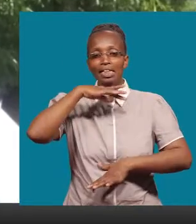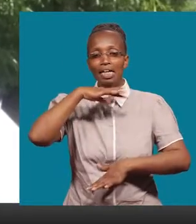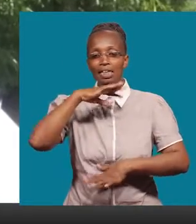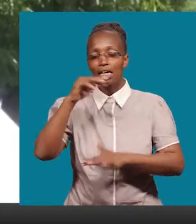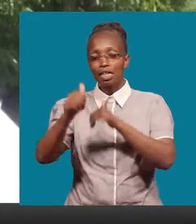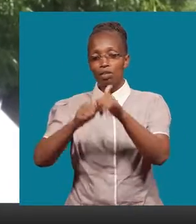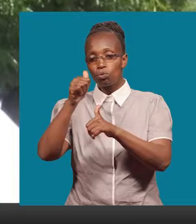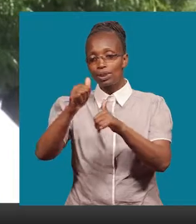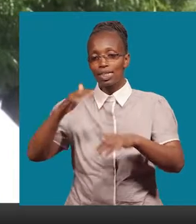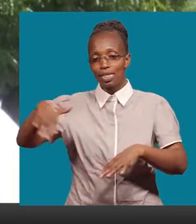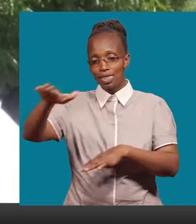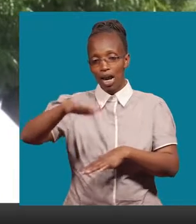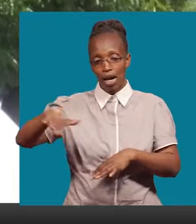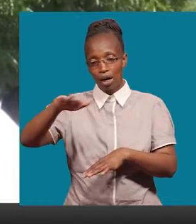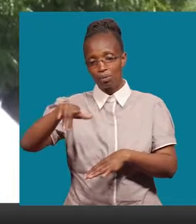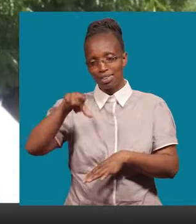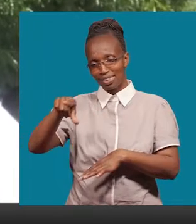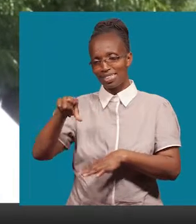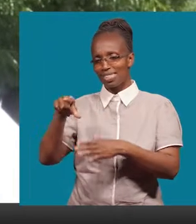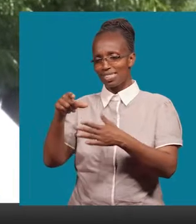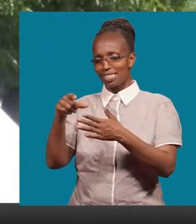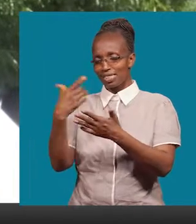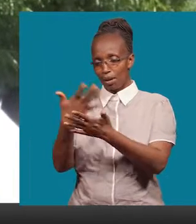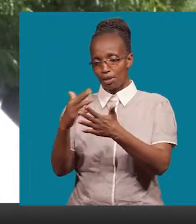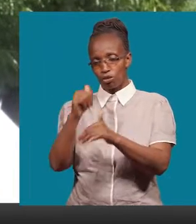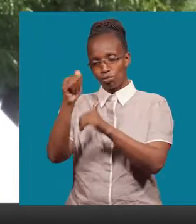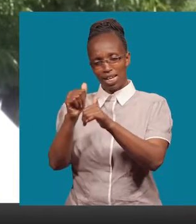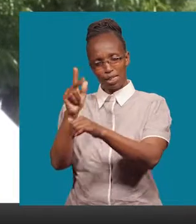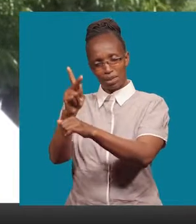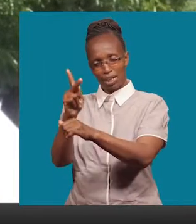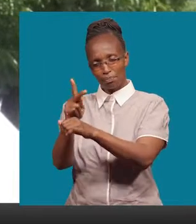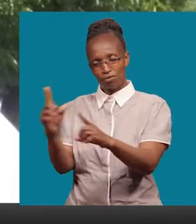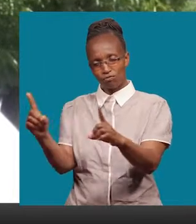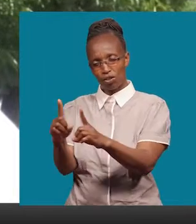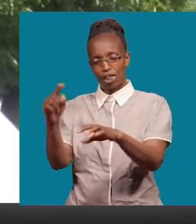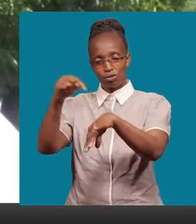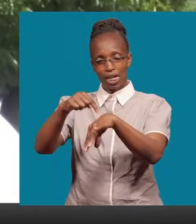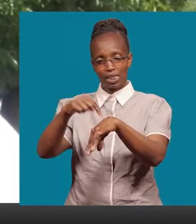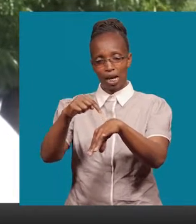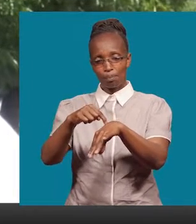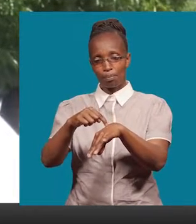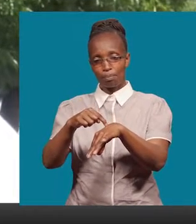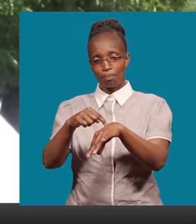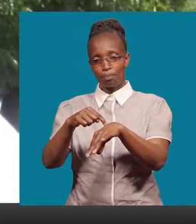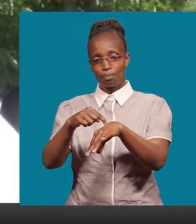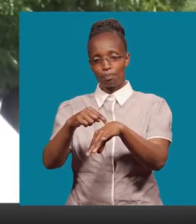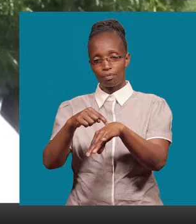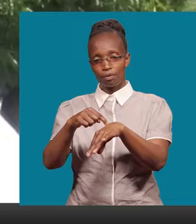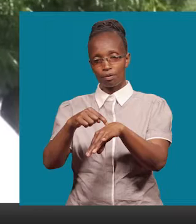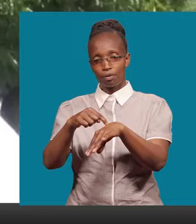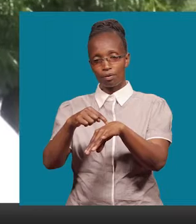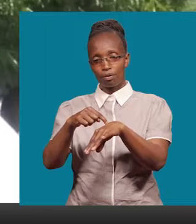uko katika eneo la bus park ni uchafu uko pale kwa muda mchache sana. Hapo mahali panafanya kazi